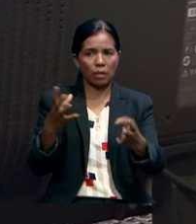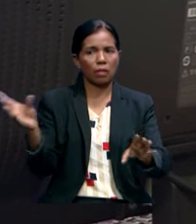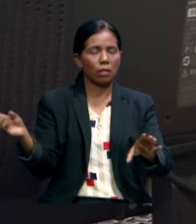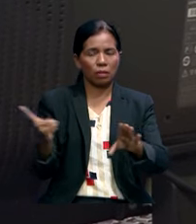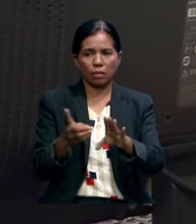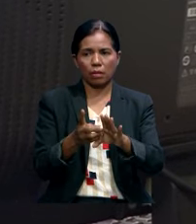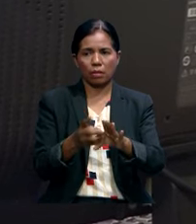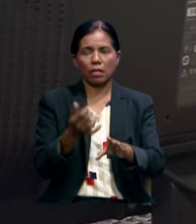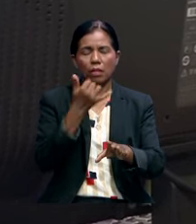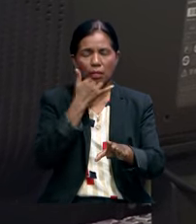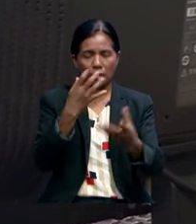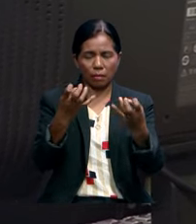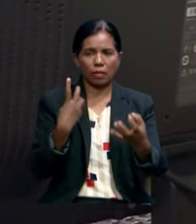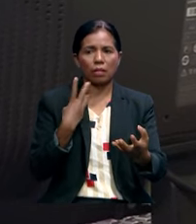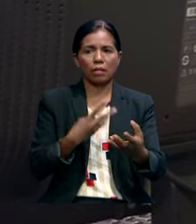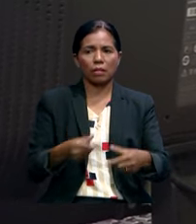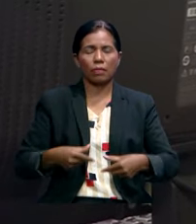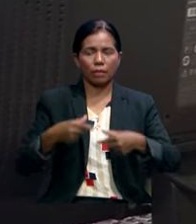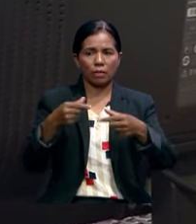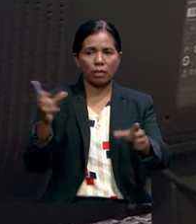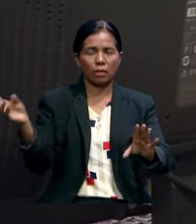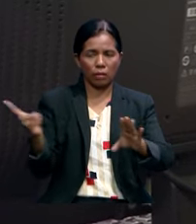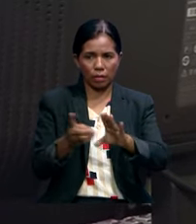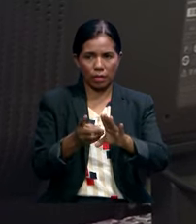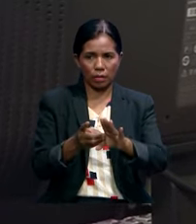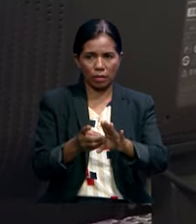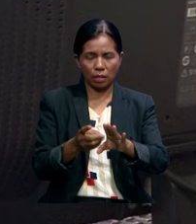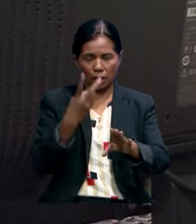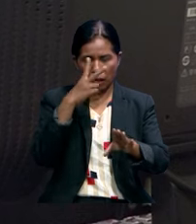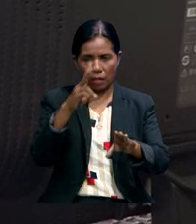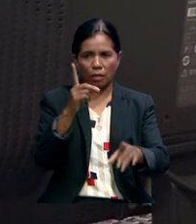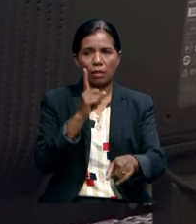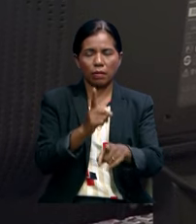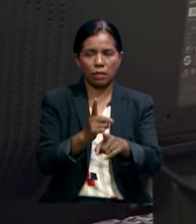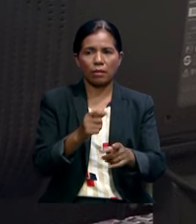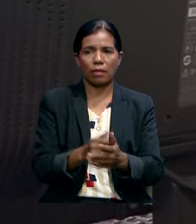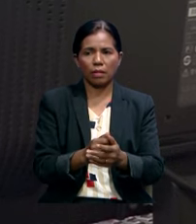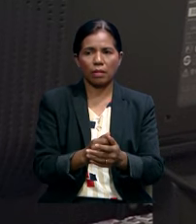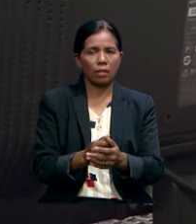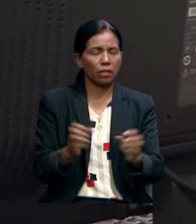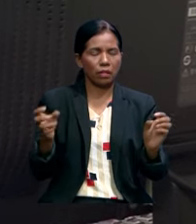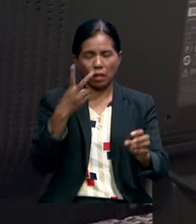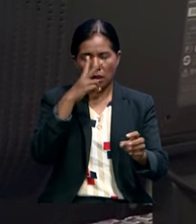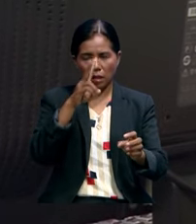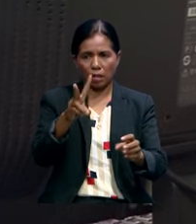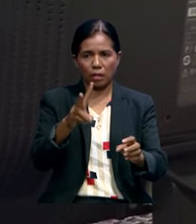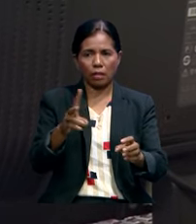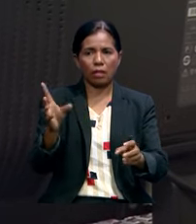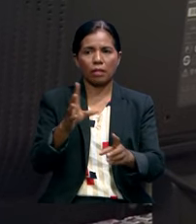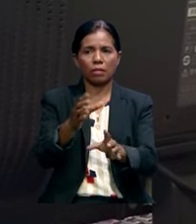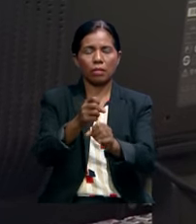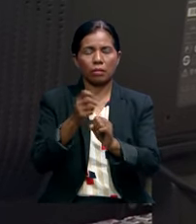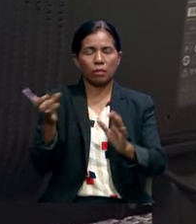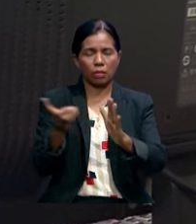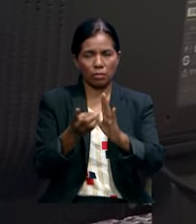né sala ita precisa foto ita foto documento será verifica se será rete se ror lo sono se ra recusa em momento se recebe documento ser